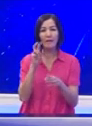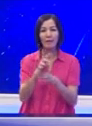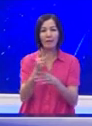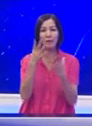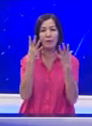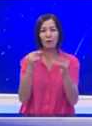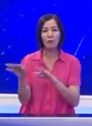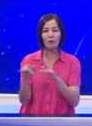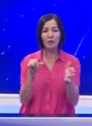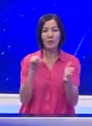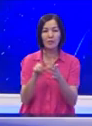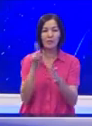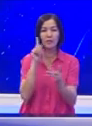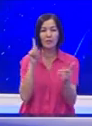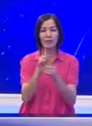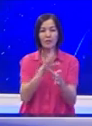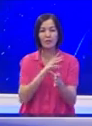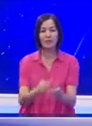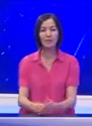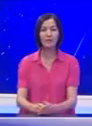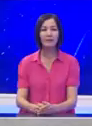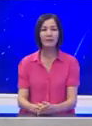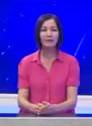түрлі шараларға қатысып, жастармен кездесті.